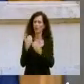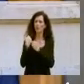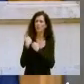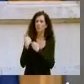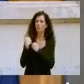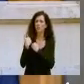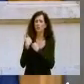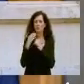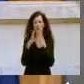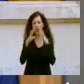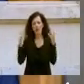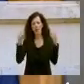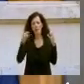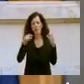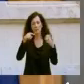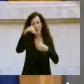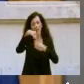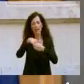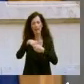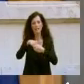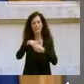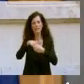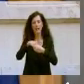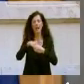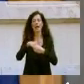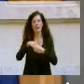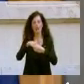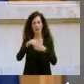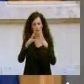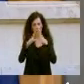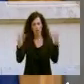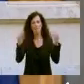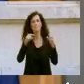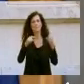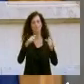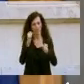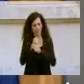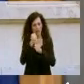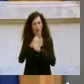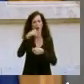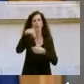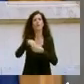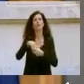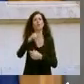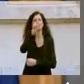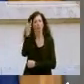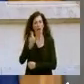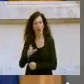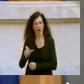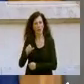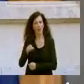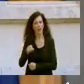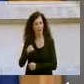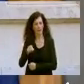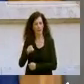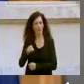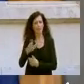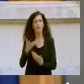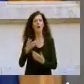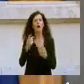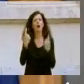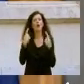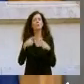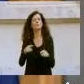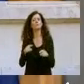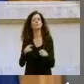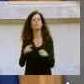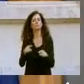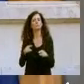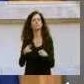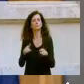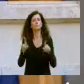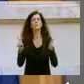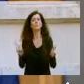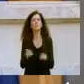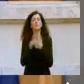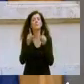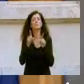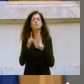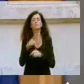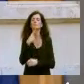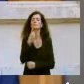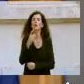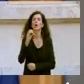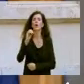dell'impresa come istituzione che opera nel paese e questo appartiene alla migliore tradizione italiana faccio un solo nome adriano